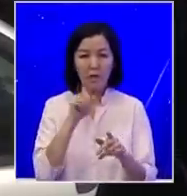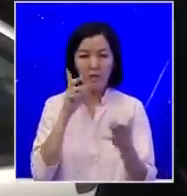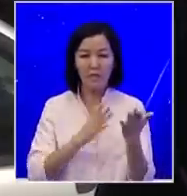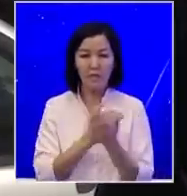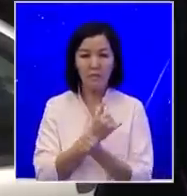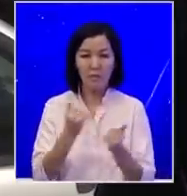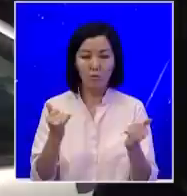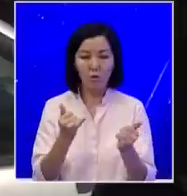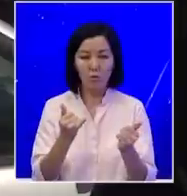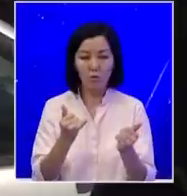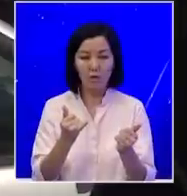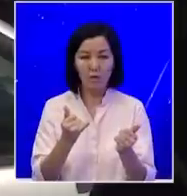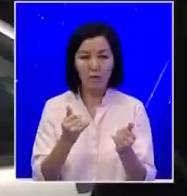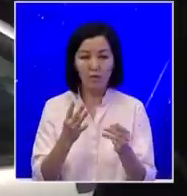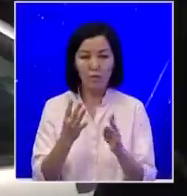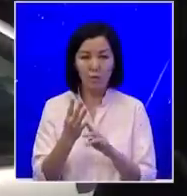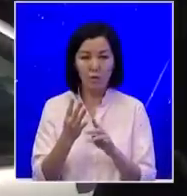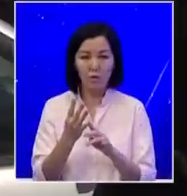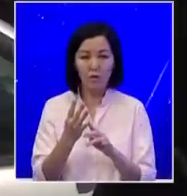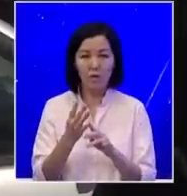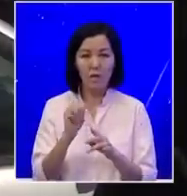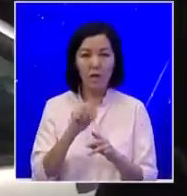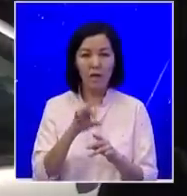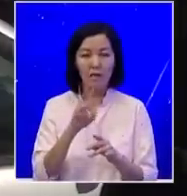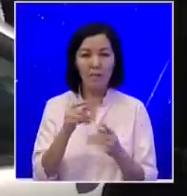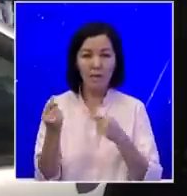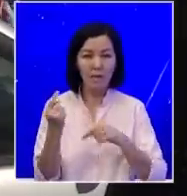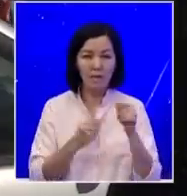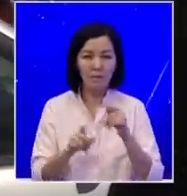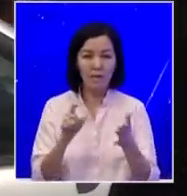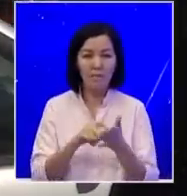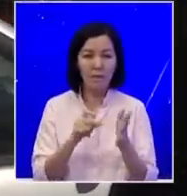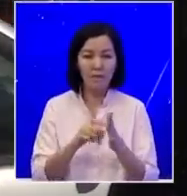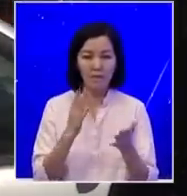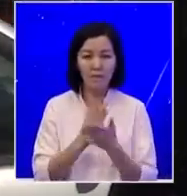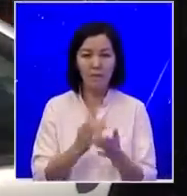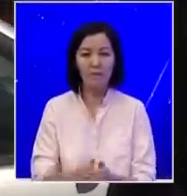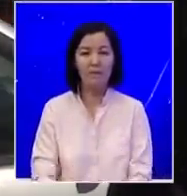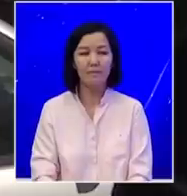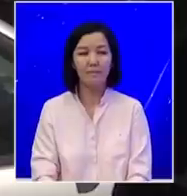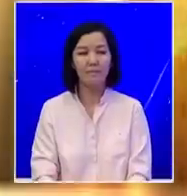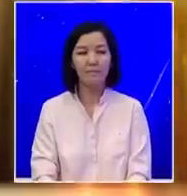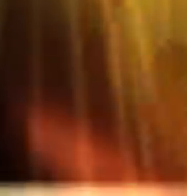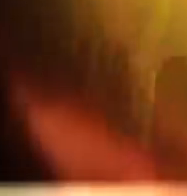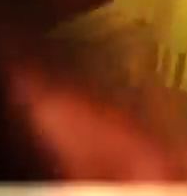қызмет көрсету орталығында жаңа Атамекен палата предпринимательства сол жерде орналастырылған.